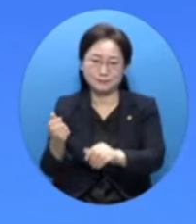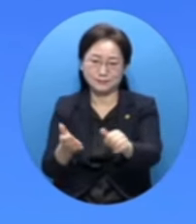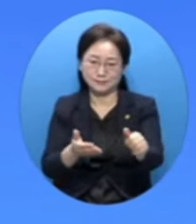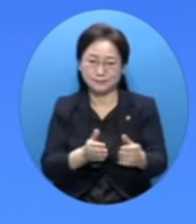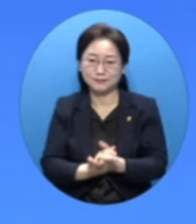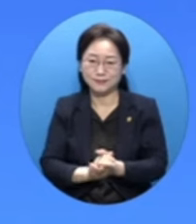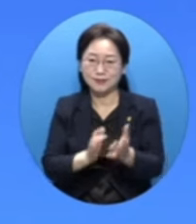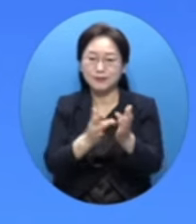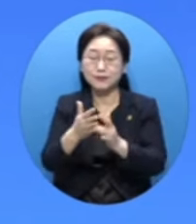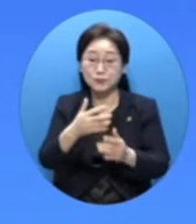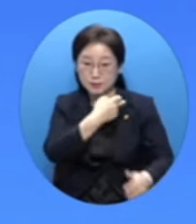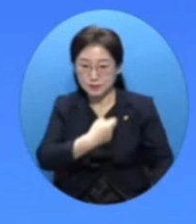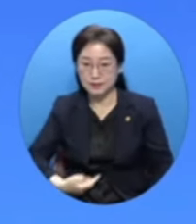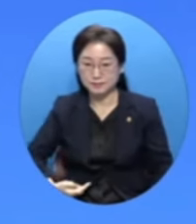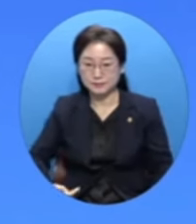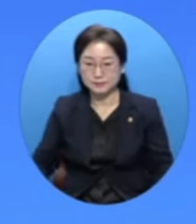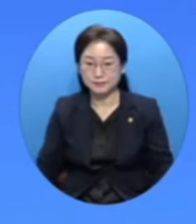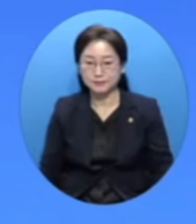예수님의 제자들이